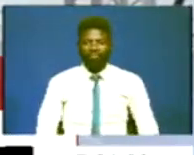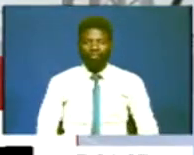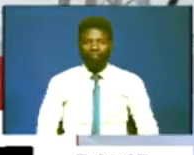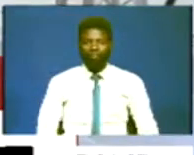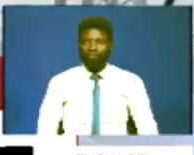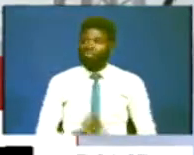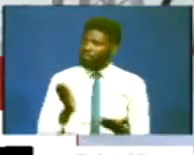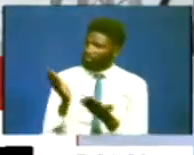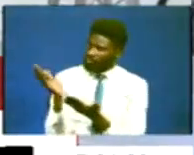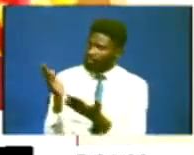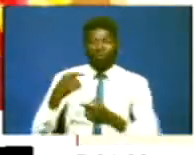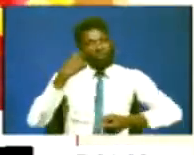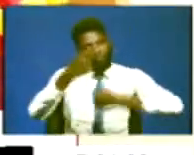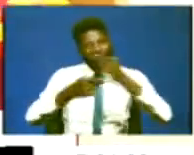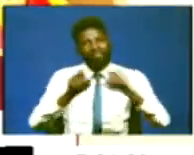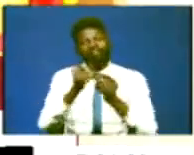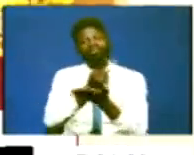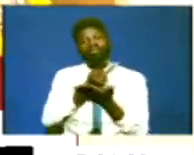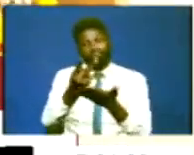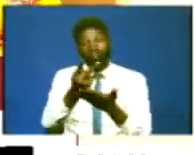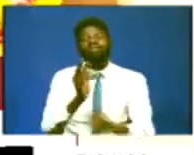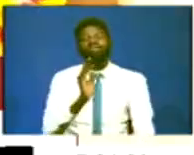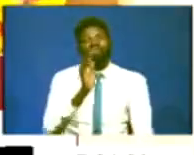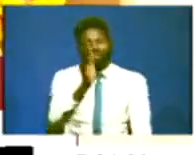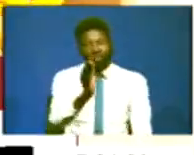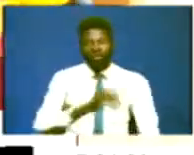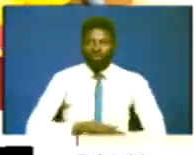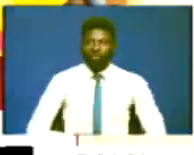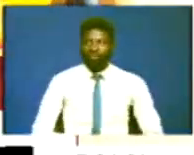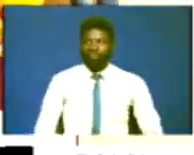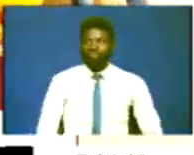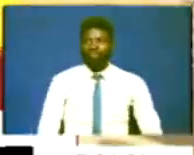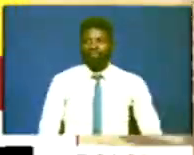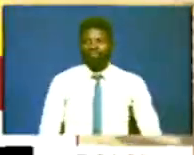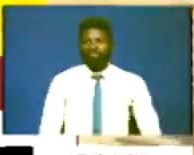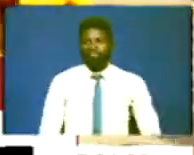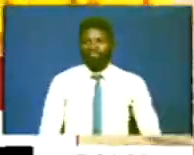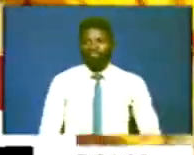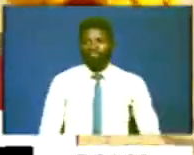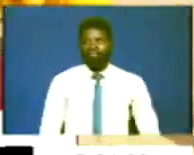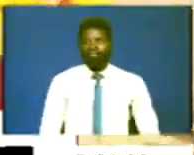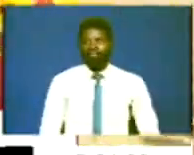Tamasha hizo zinaendelea kwa wiki mbili. Pauline Nasimiyu, Darubini Wikendi.